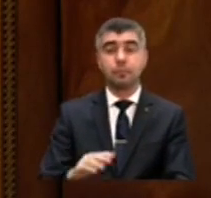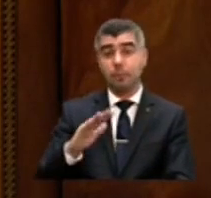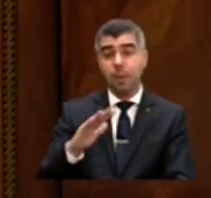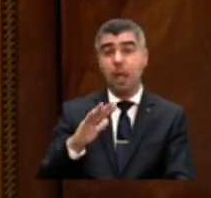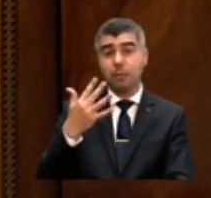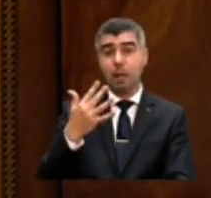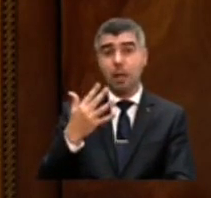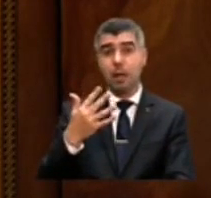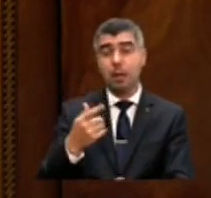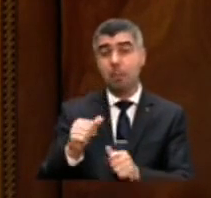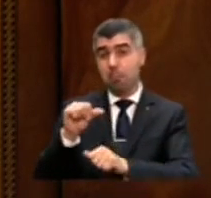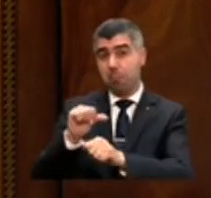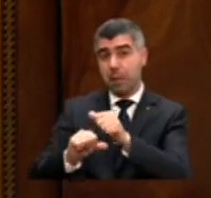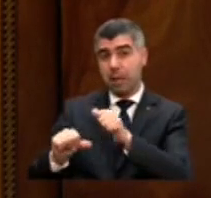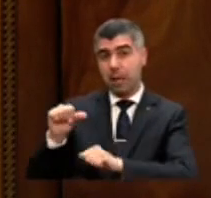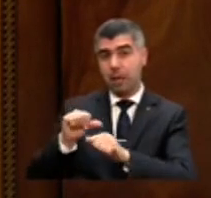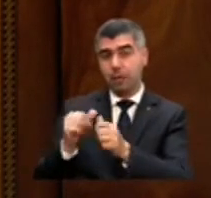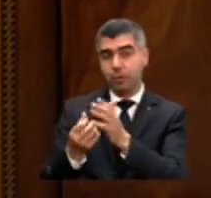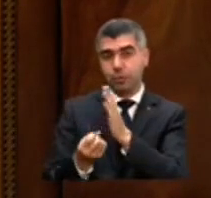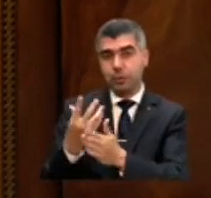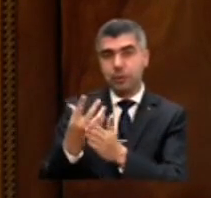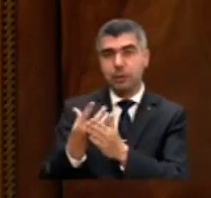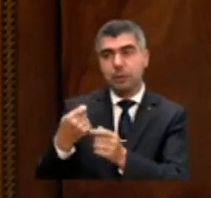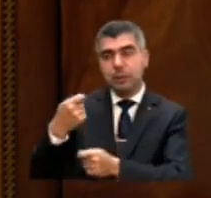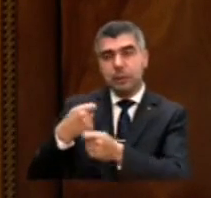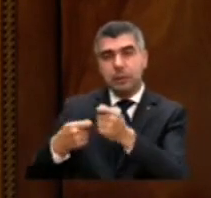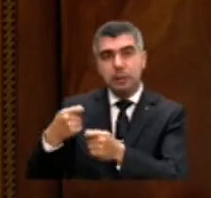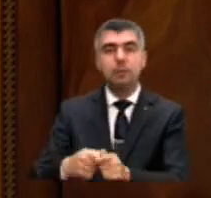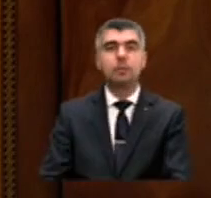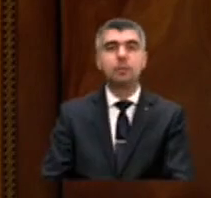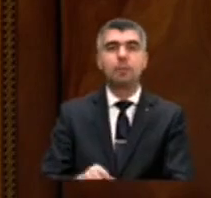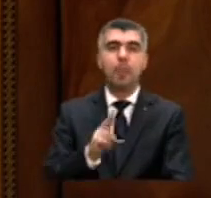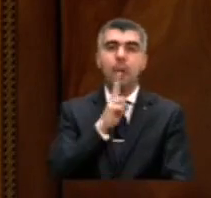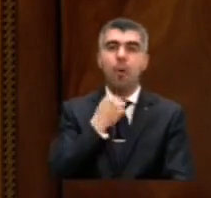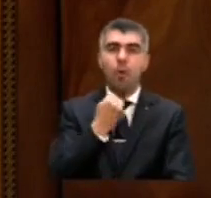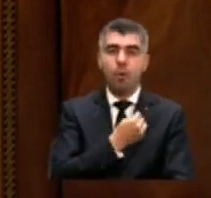الرئيسية للتحول الهيكلي لاقتصادنا تعتمد الحكومة